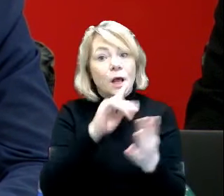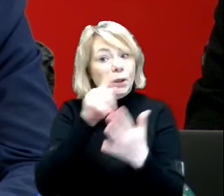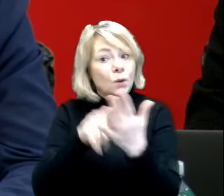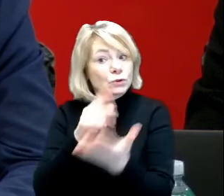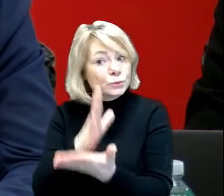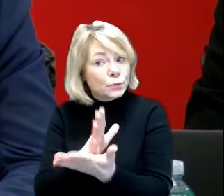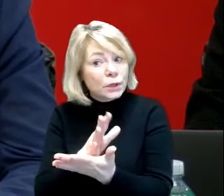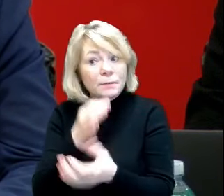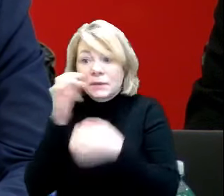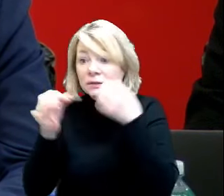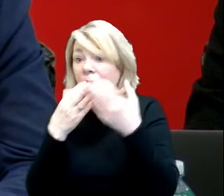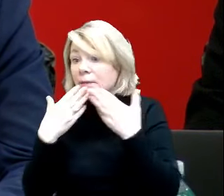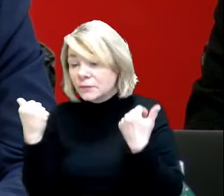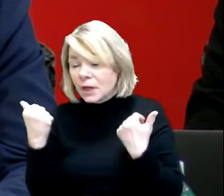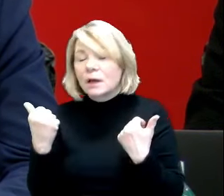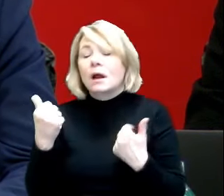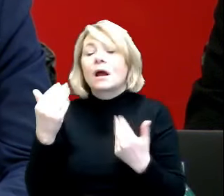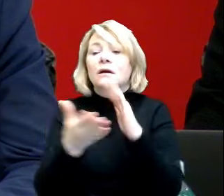balsuoti